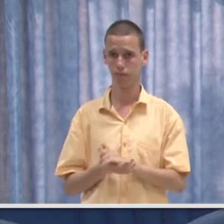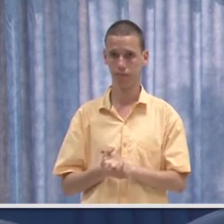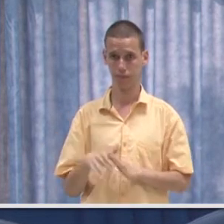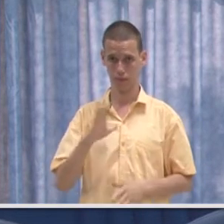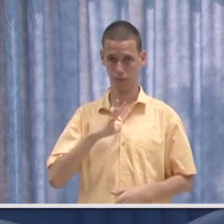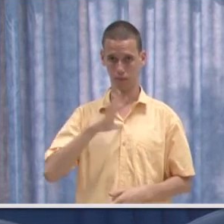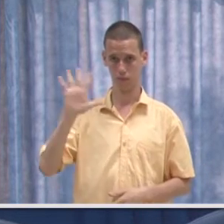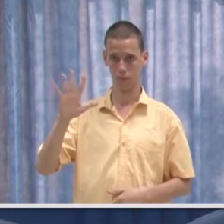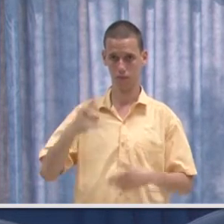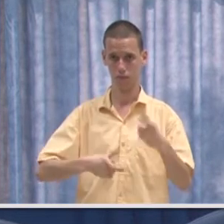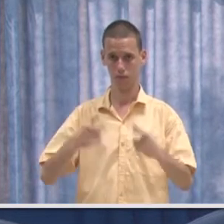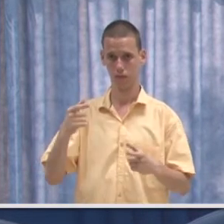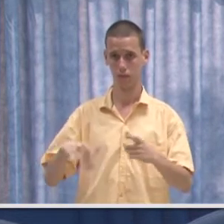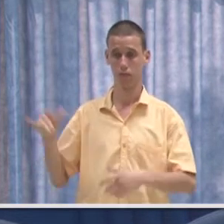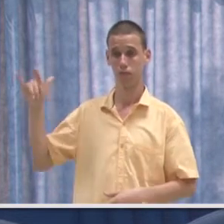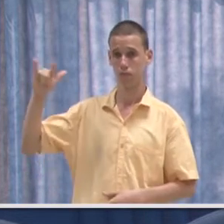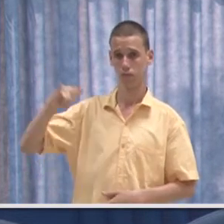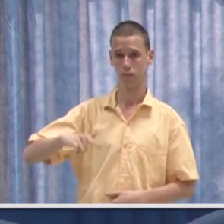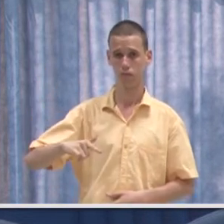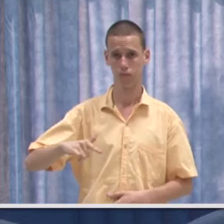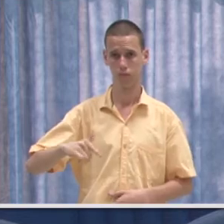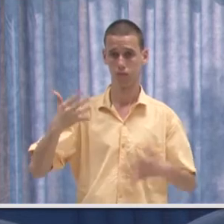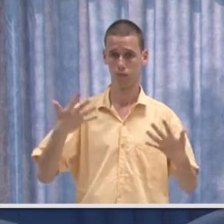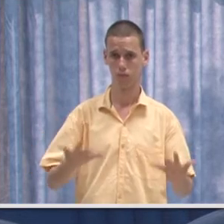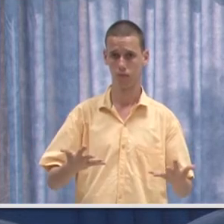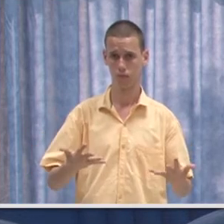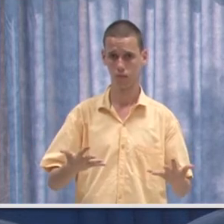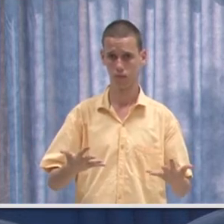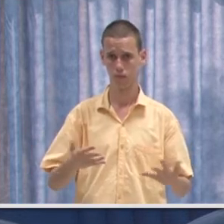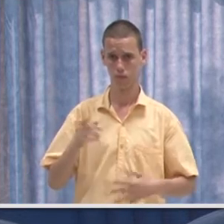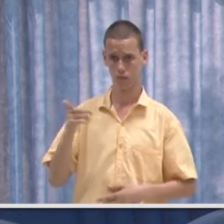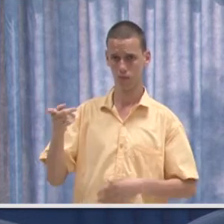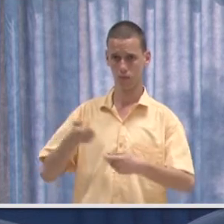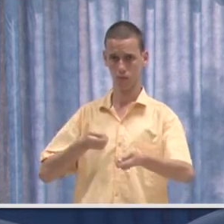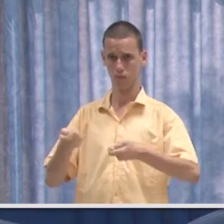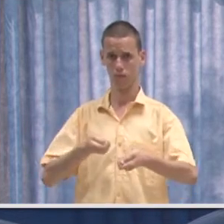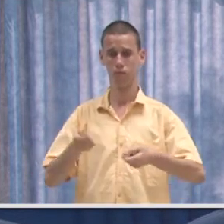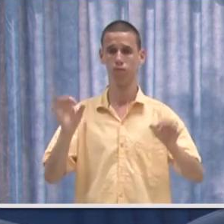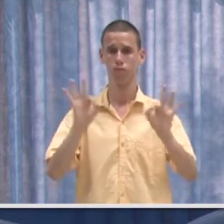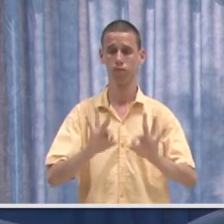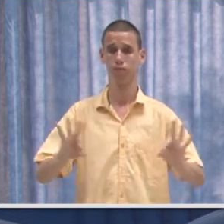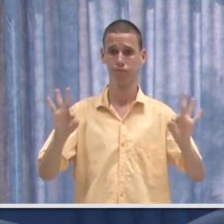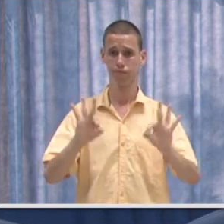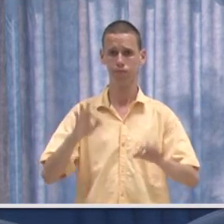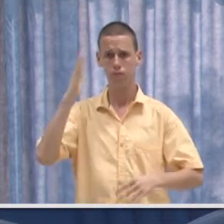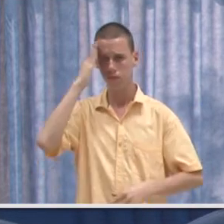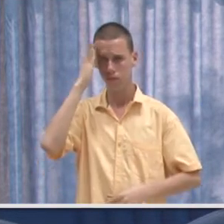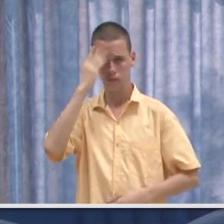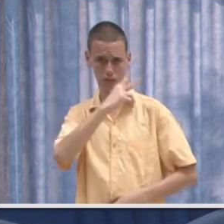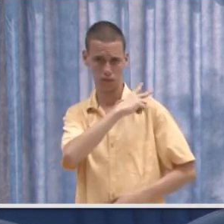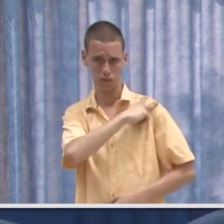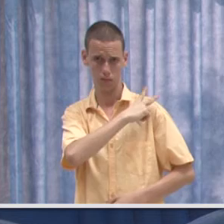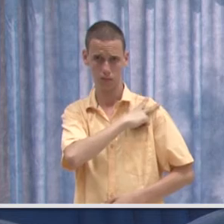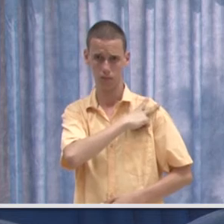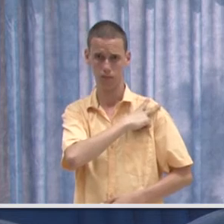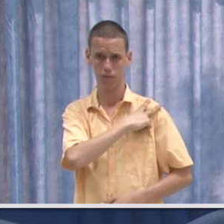venir, instead of foreign affairs, okay, qui donne the final green light. Zodot type un besoin involve